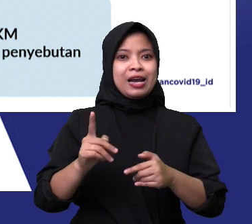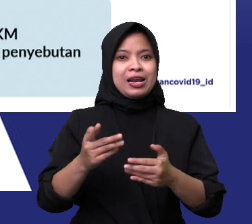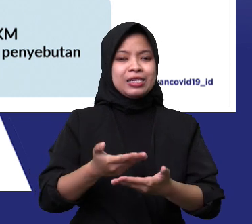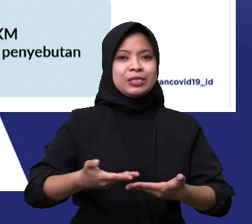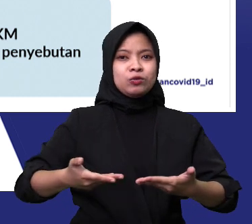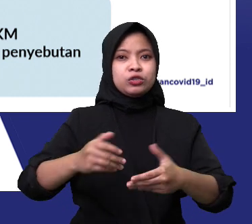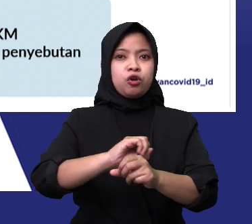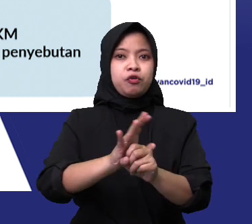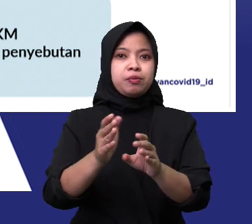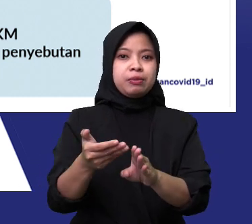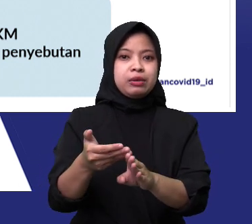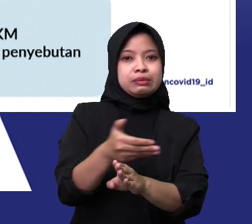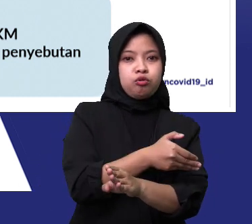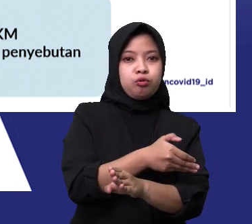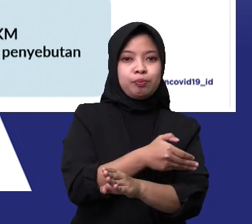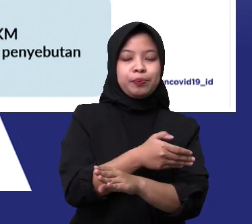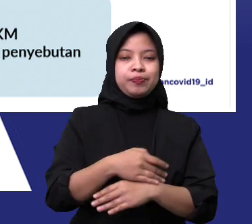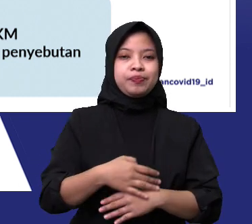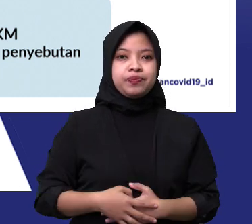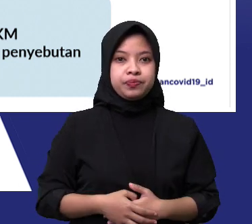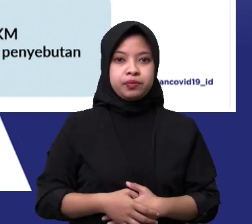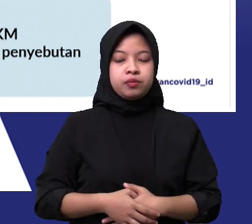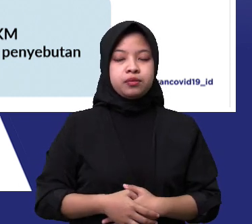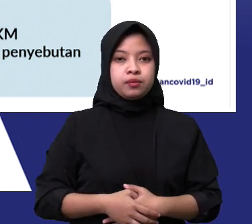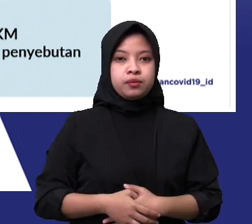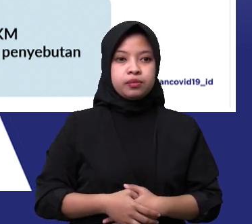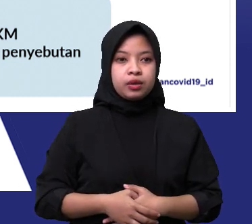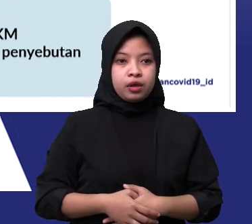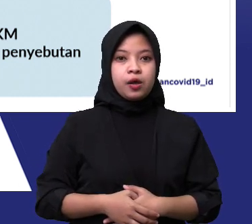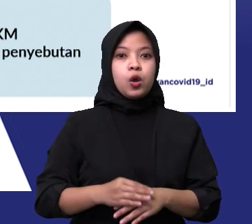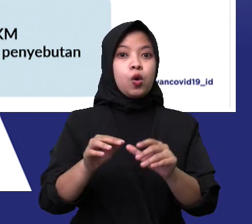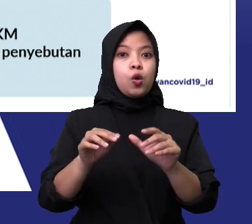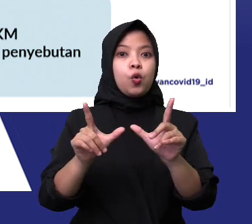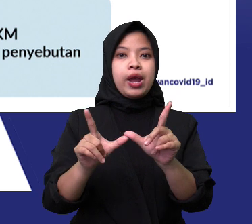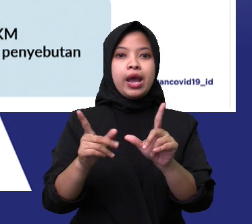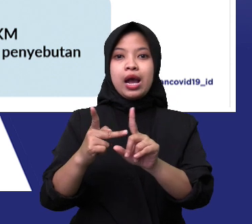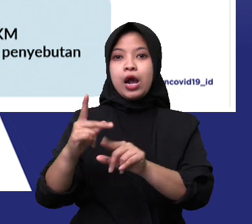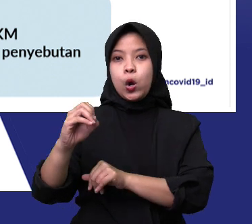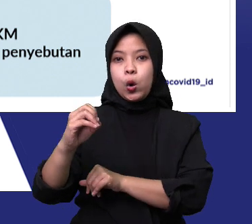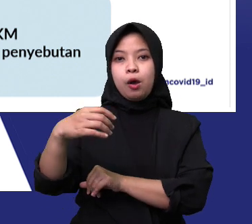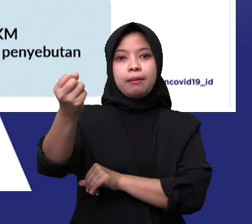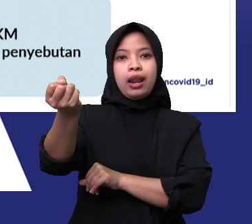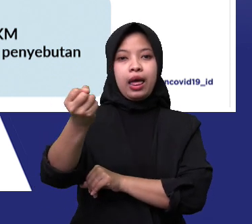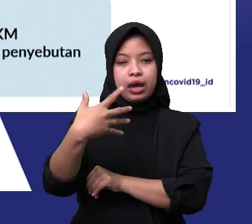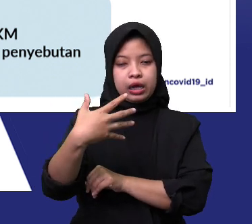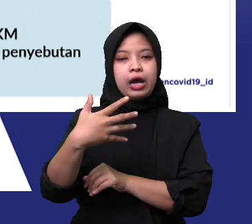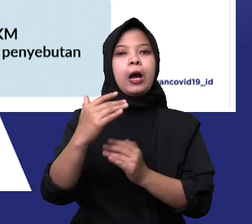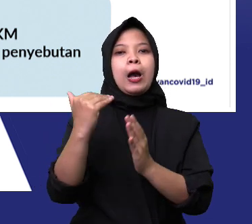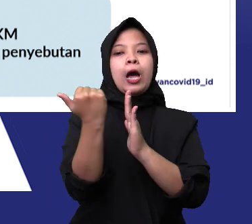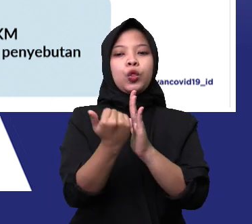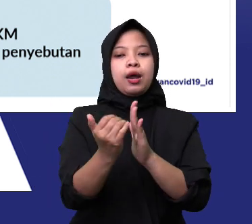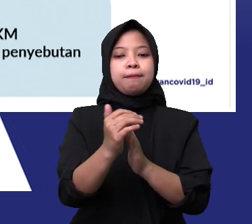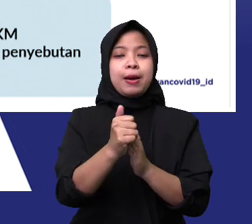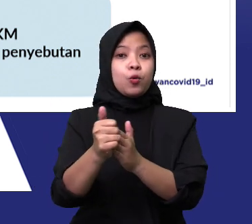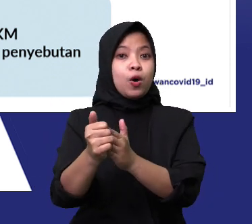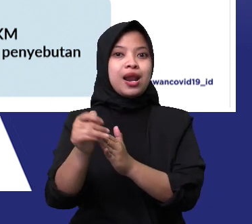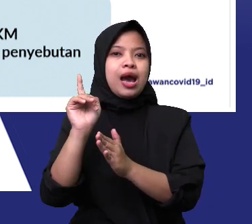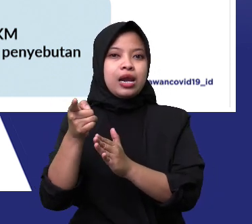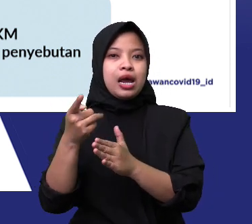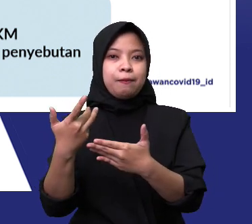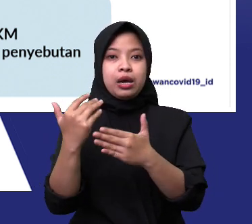sebelum pandemi COVID-19 melanda. WHO sendiri telah memberikan pedoman untuk bisa dijadikan